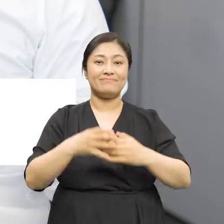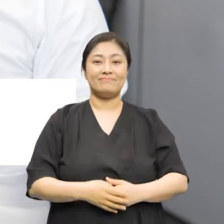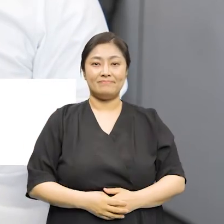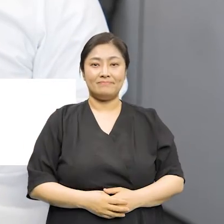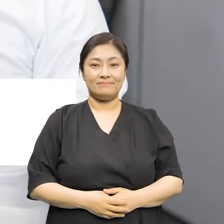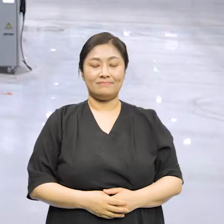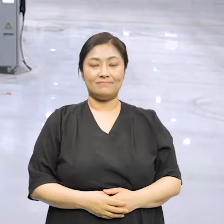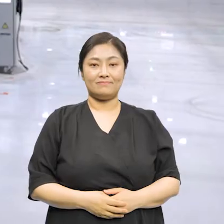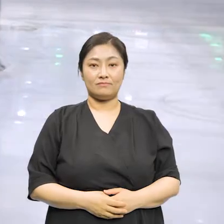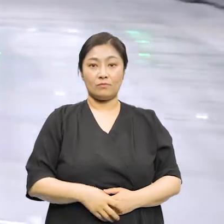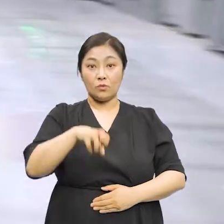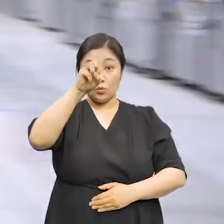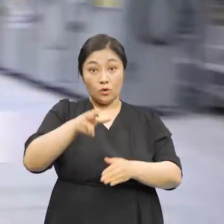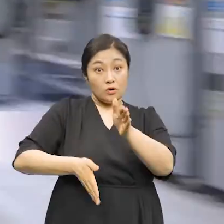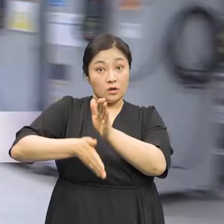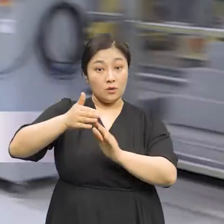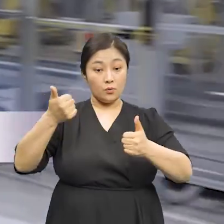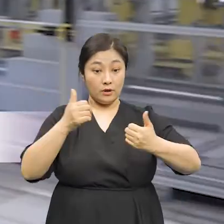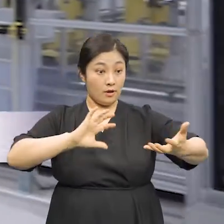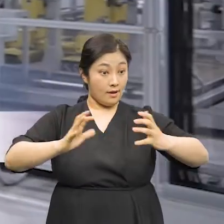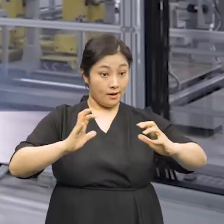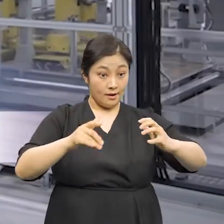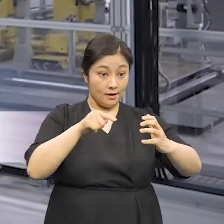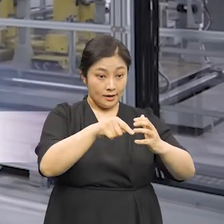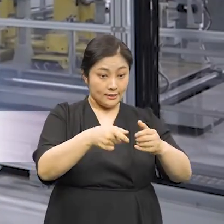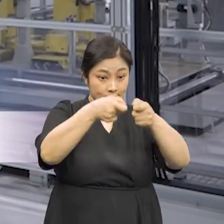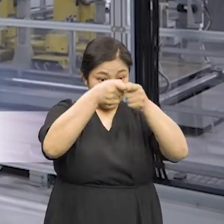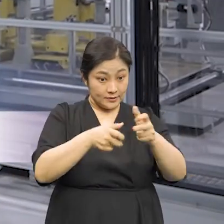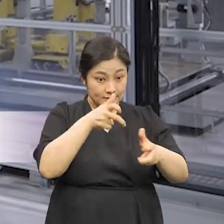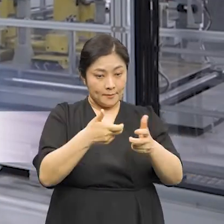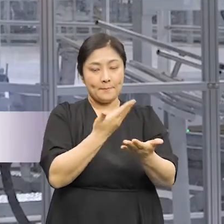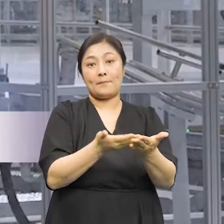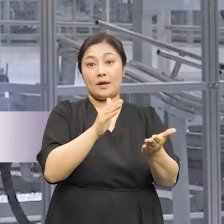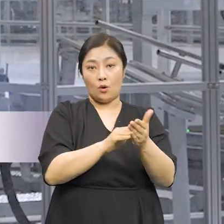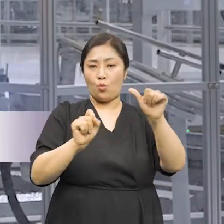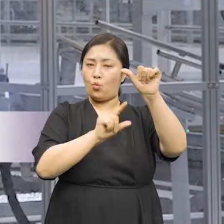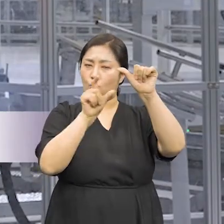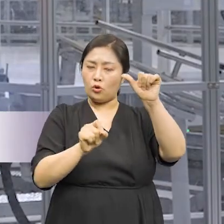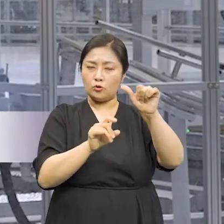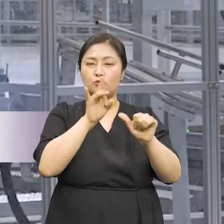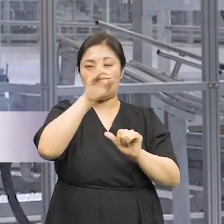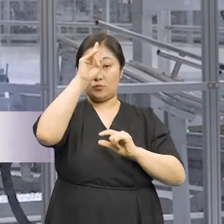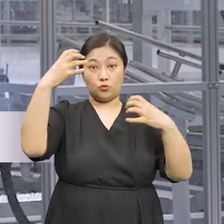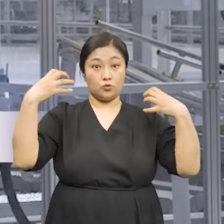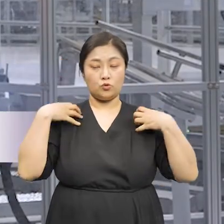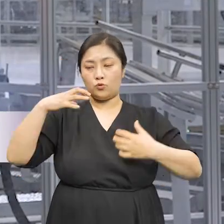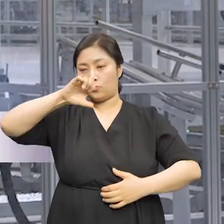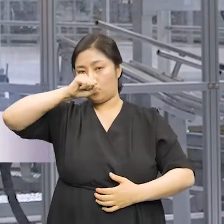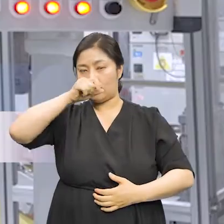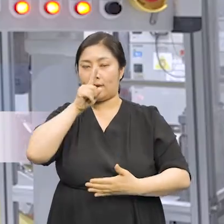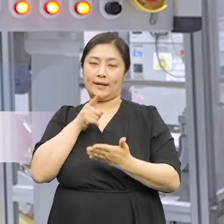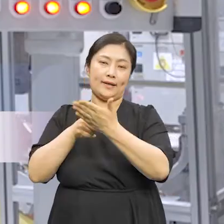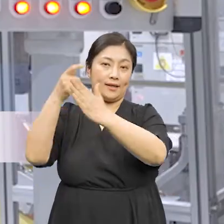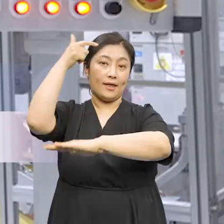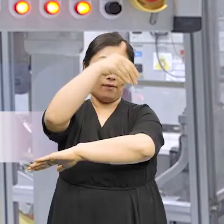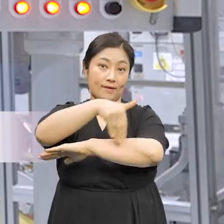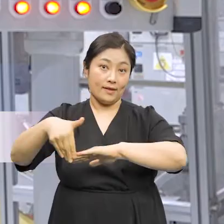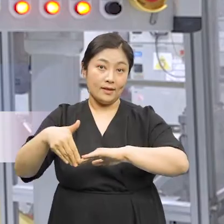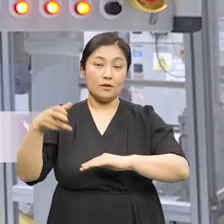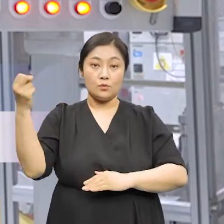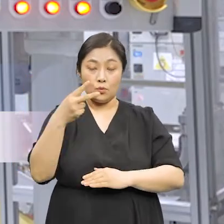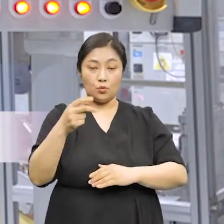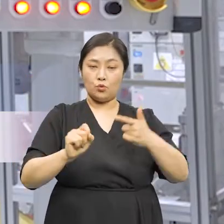노력하겠습니다. 광주시는 회의에서 논의된 세부 사업을 보완해 5월 중 중앙부처에 국비를 신청할